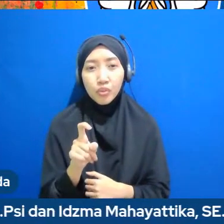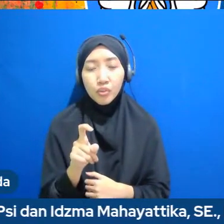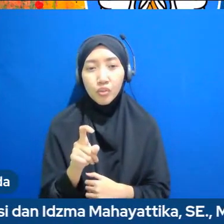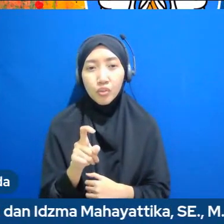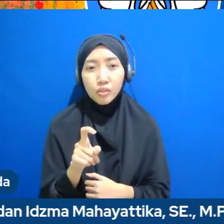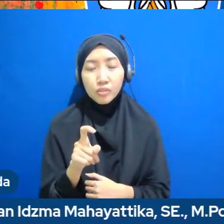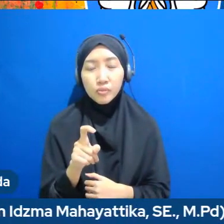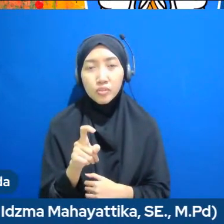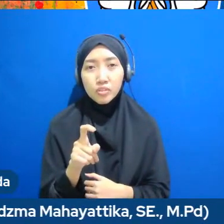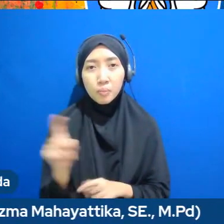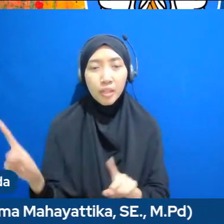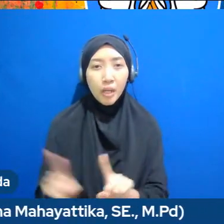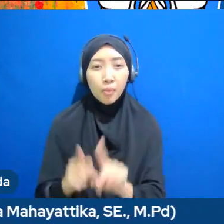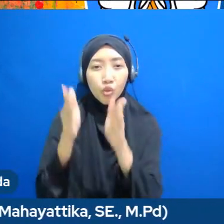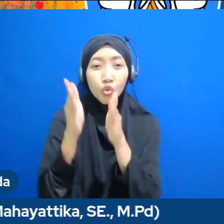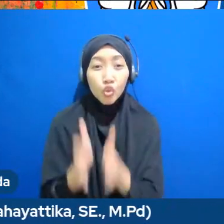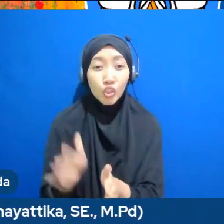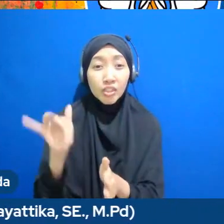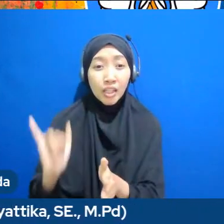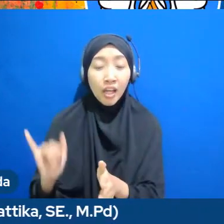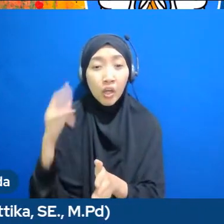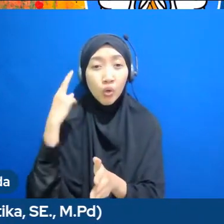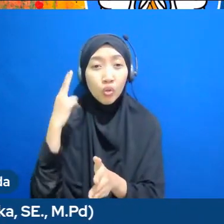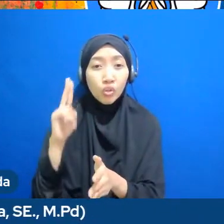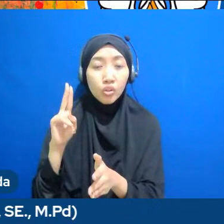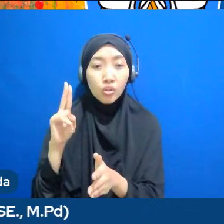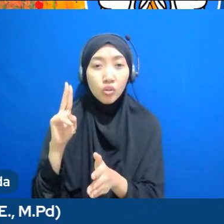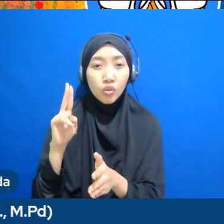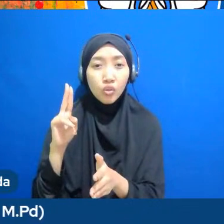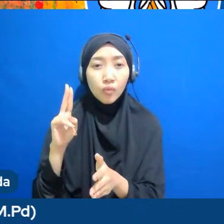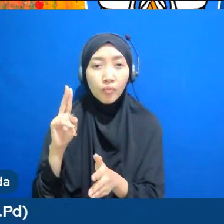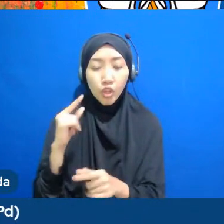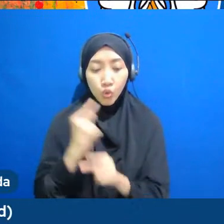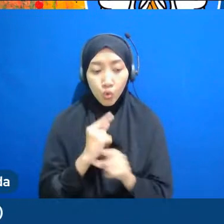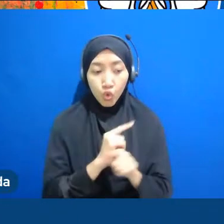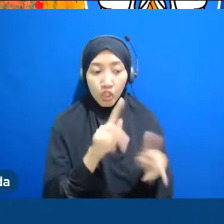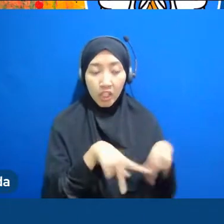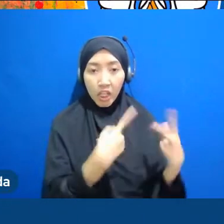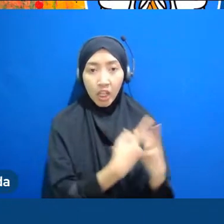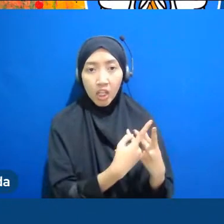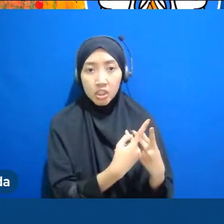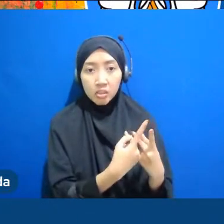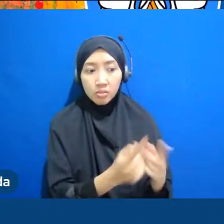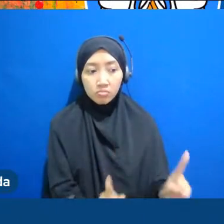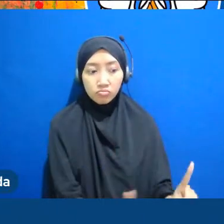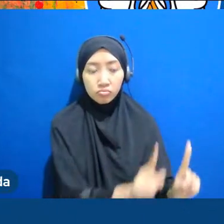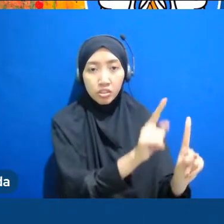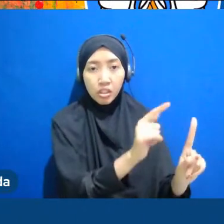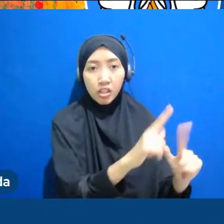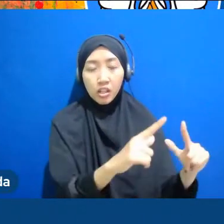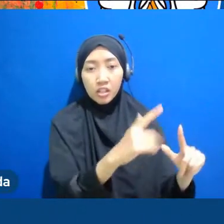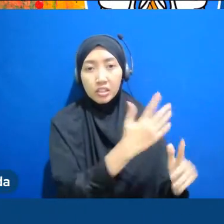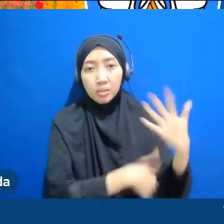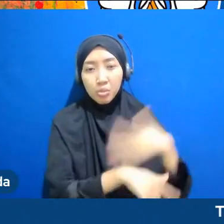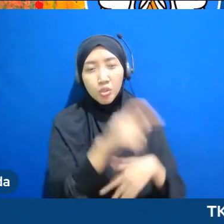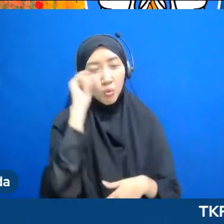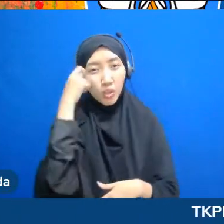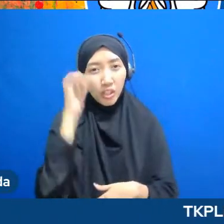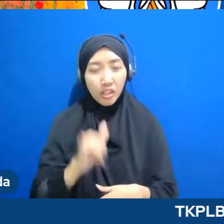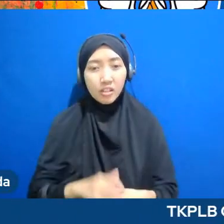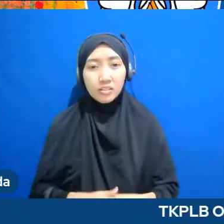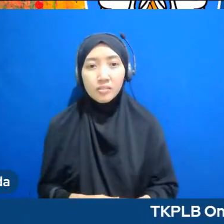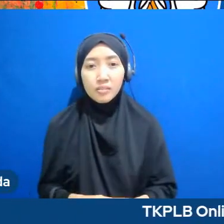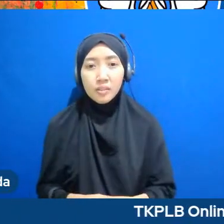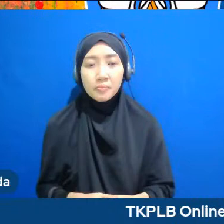butuh pendamping khusus gitu ya, yang itu bisa karena kalau guru di kelas terus mendampingi satu ABK yang begitu agak sulit ya, pasti gitu kan ya.